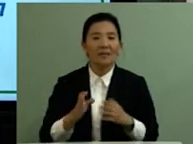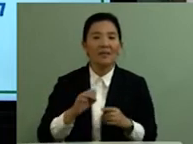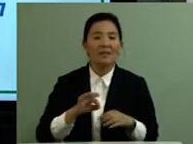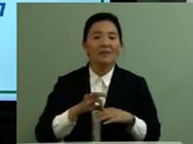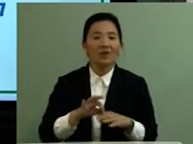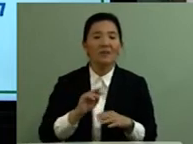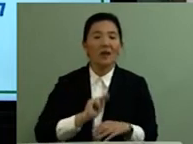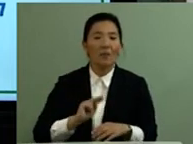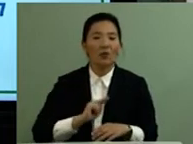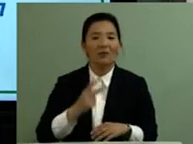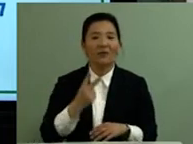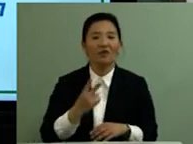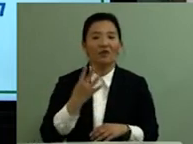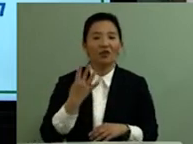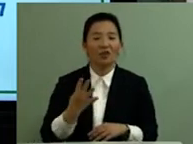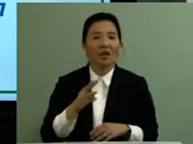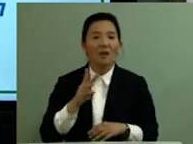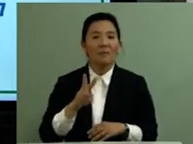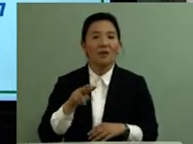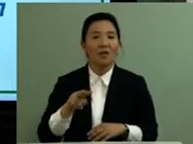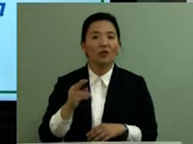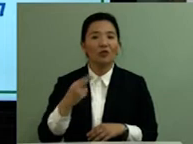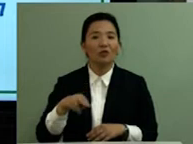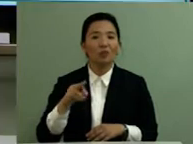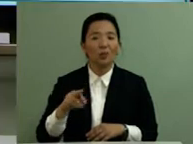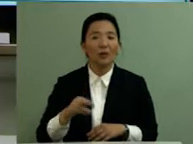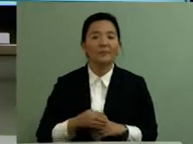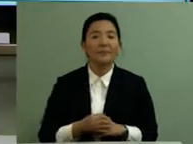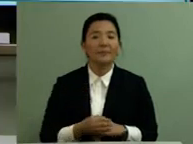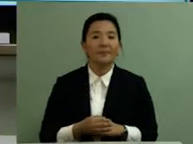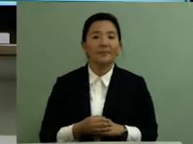совершается работа 24 миллиджоуля? Итак,